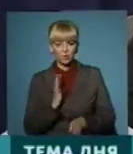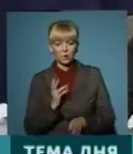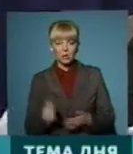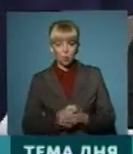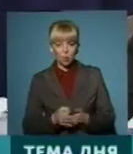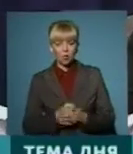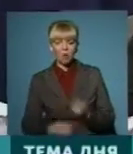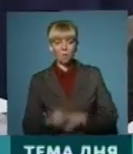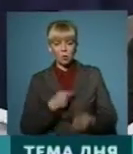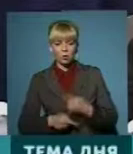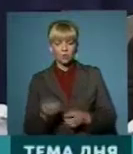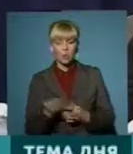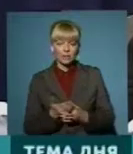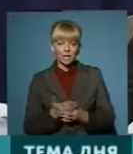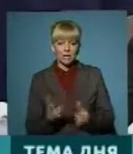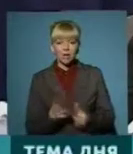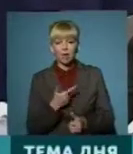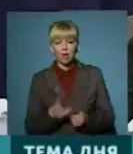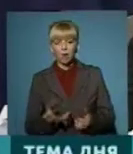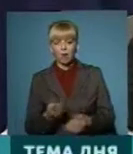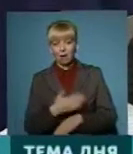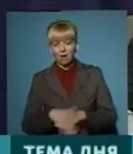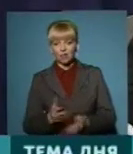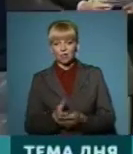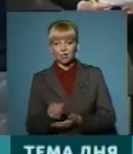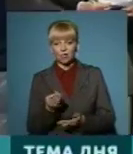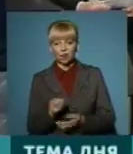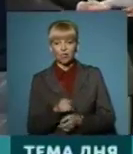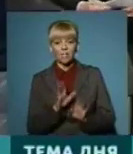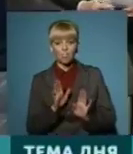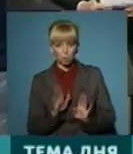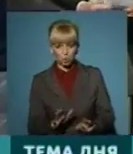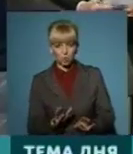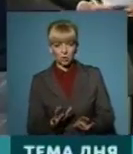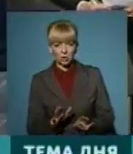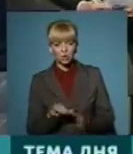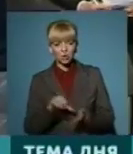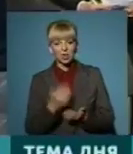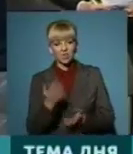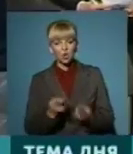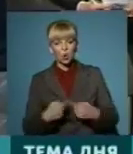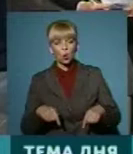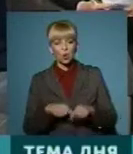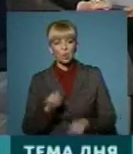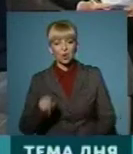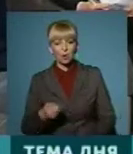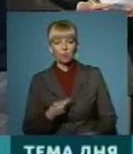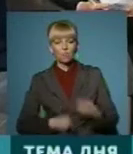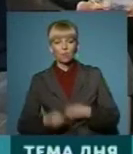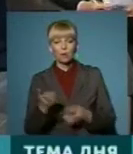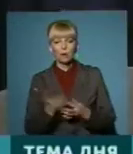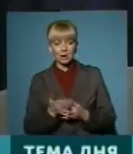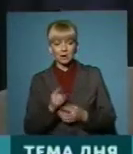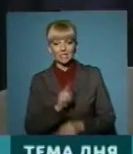добиваться возвращения пильки або адресного фінансування. От ви будете безпосередньо, члени вашої організації, вимагати повернення